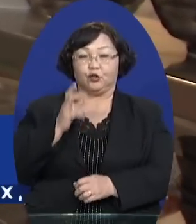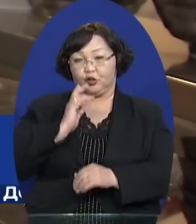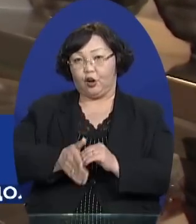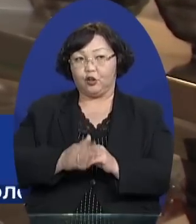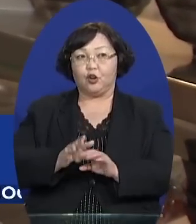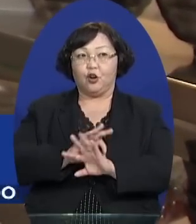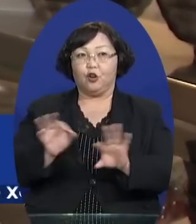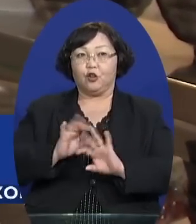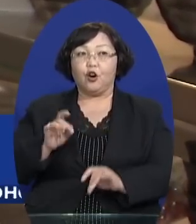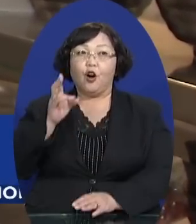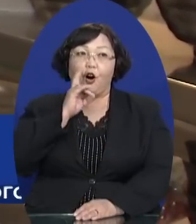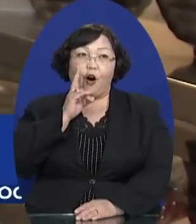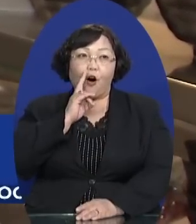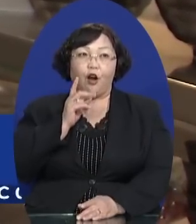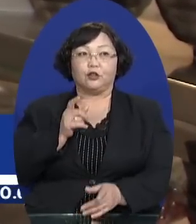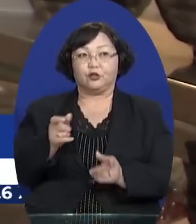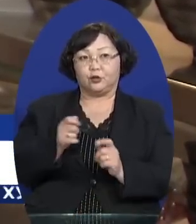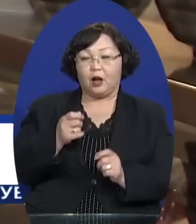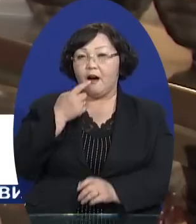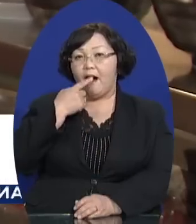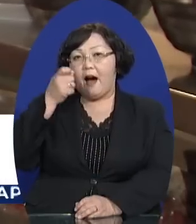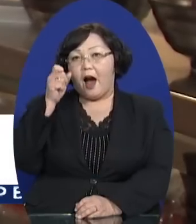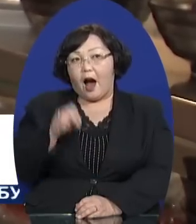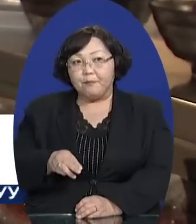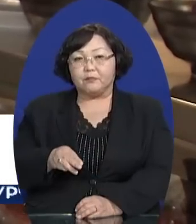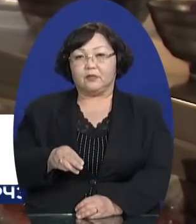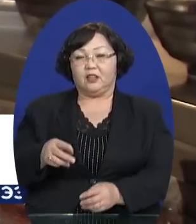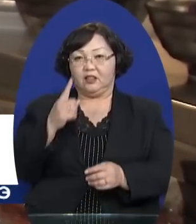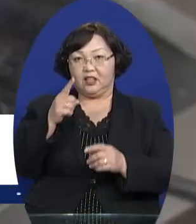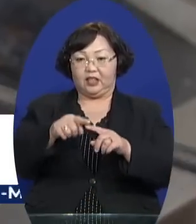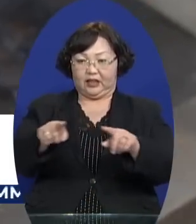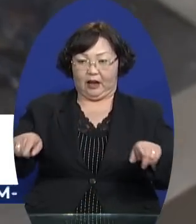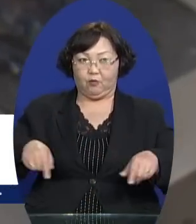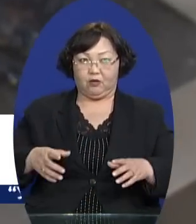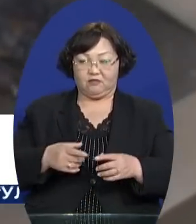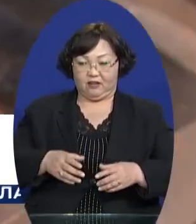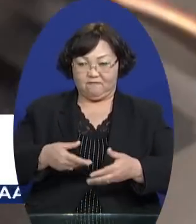төрлийн юм бол цоолны зохицуулга амт тэ бүх юм бис нэг тавган дээр шингээсэн байдаг.